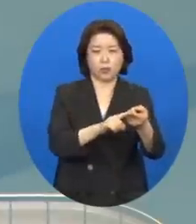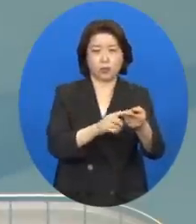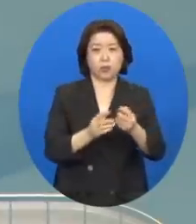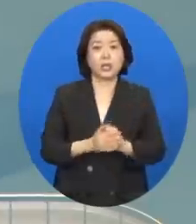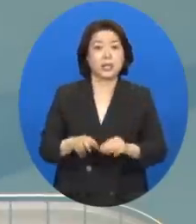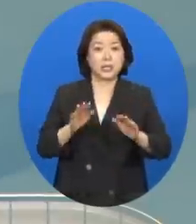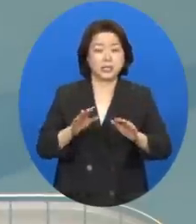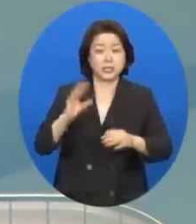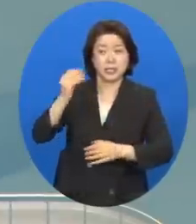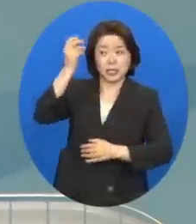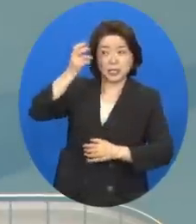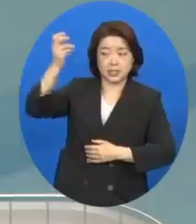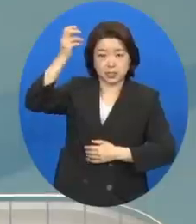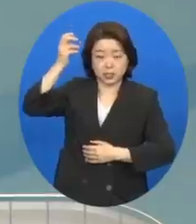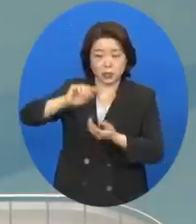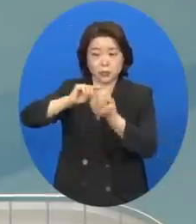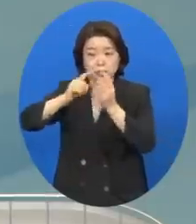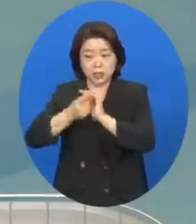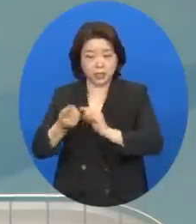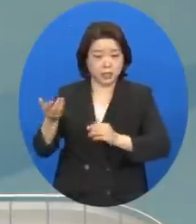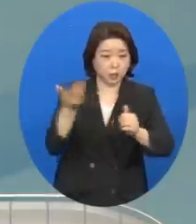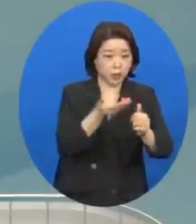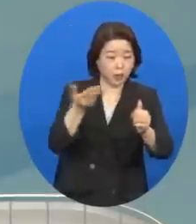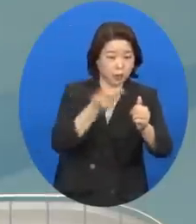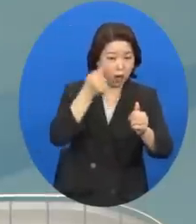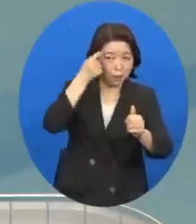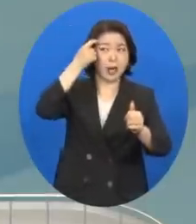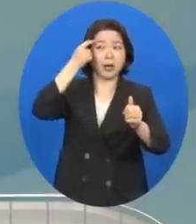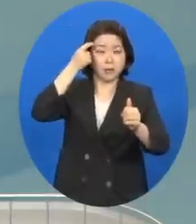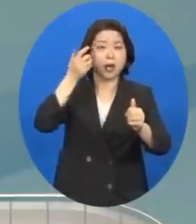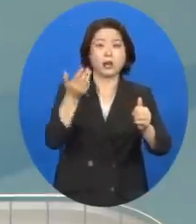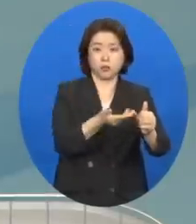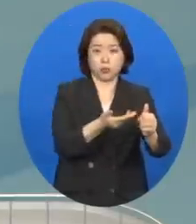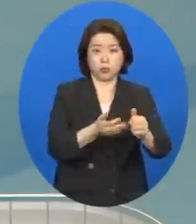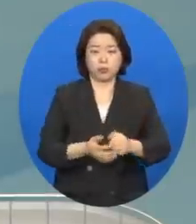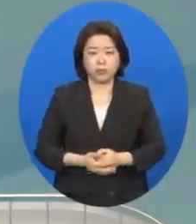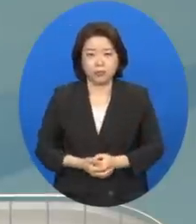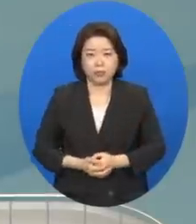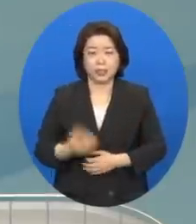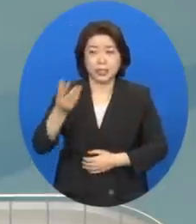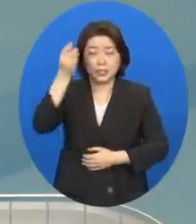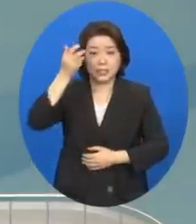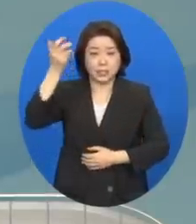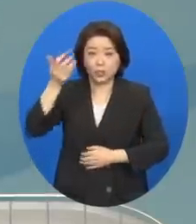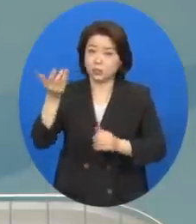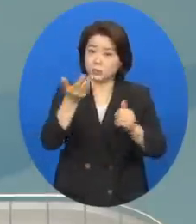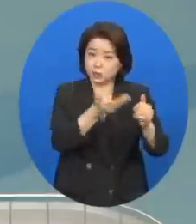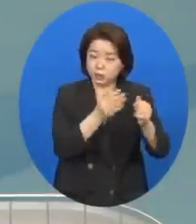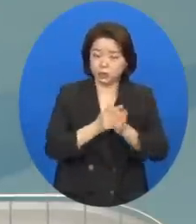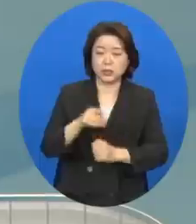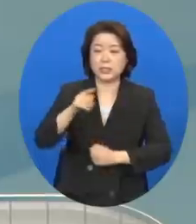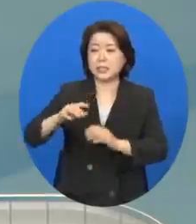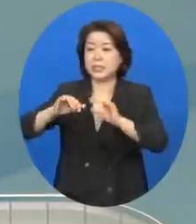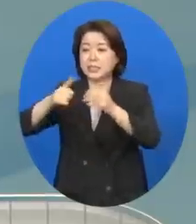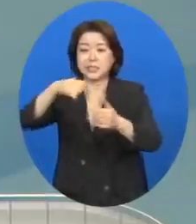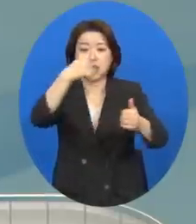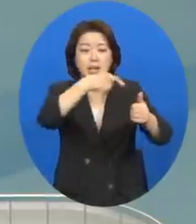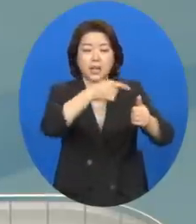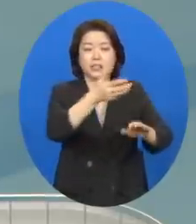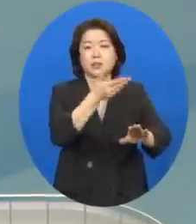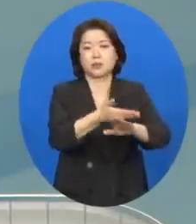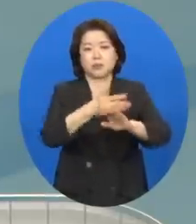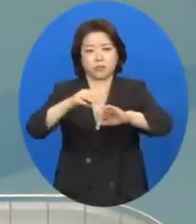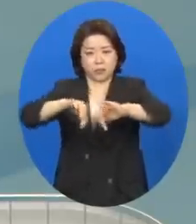이제 성령께서 깨우쳐 주실 거라는 거예요. 근데 성령께서 깨우쳐 주시는 것은 이 세상이 가르치는 것과